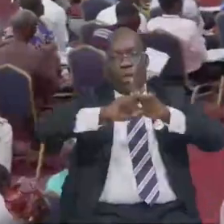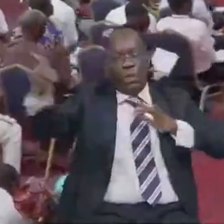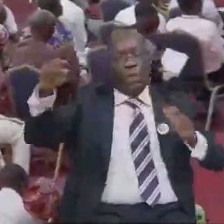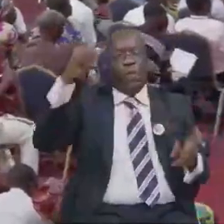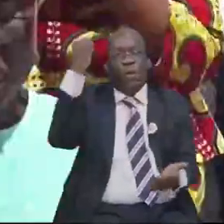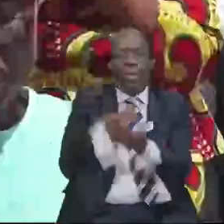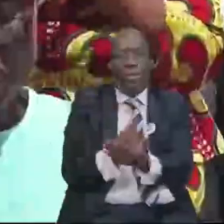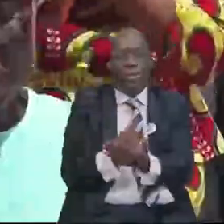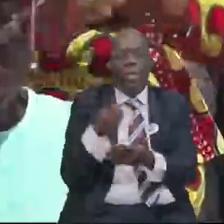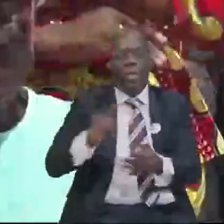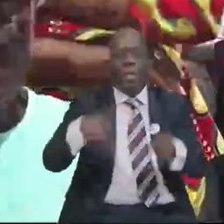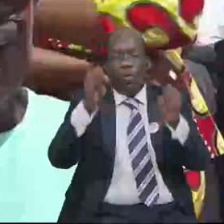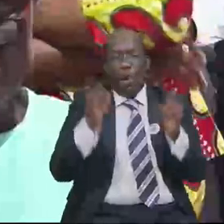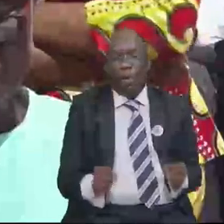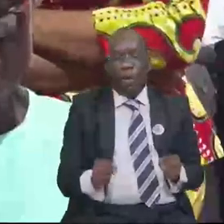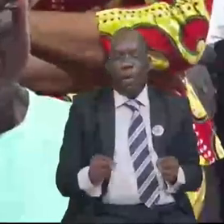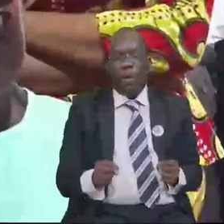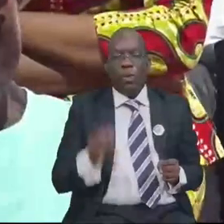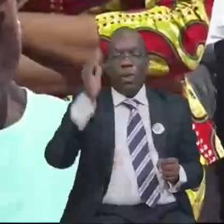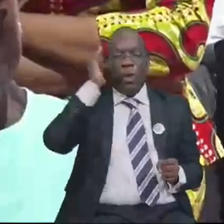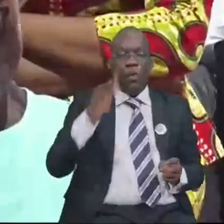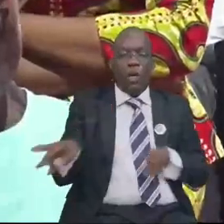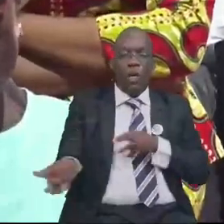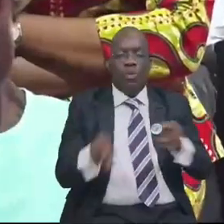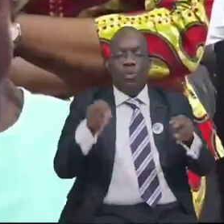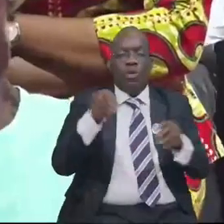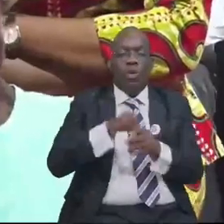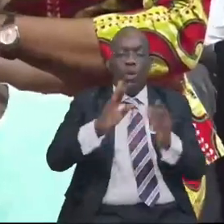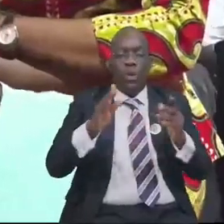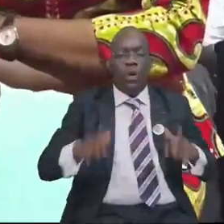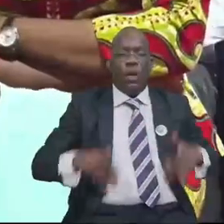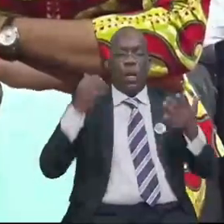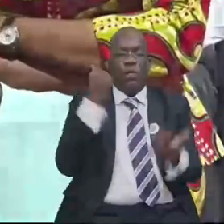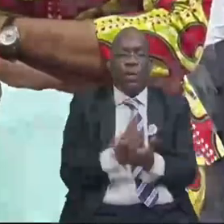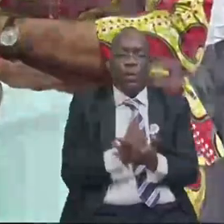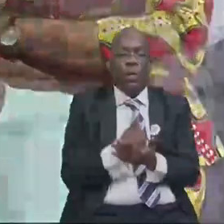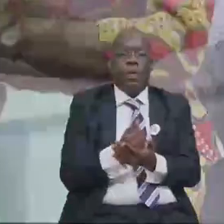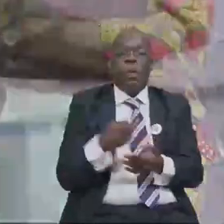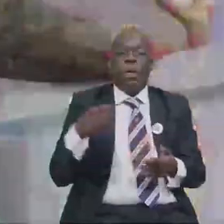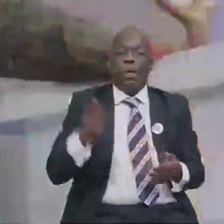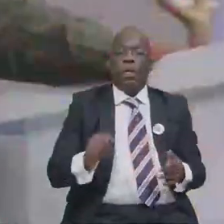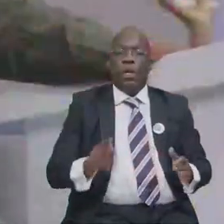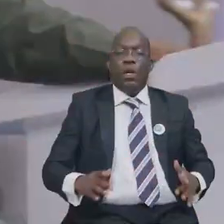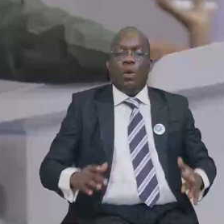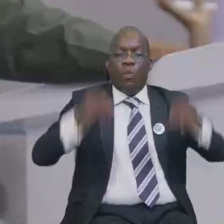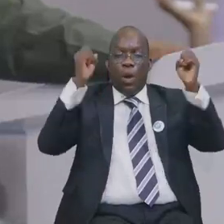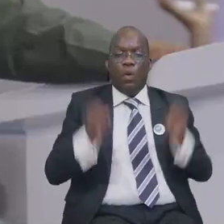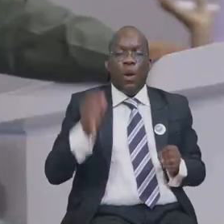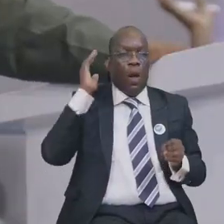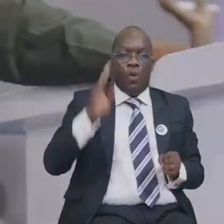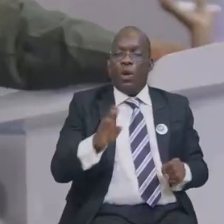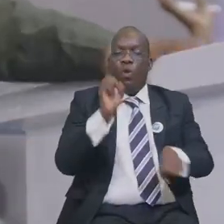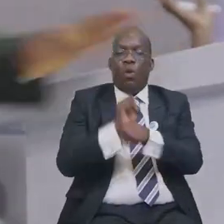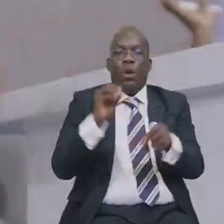La puissance va agir dans ta vie. Et la puissance sera activée dans ta vie.